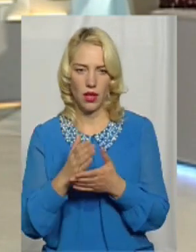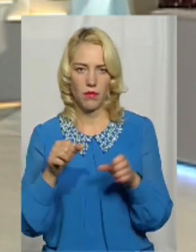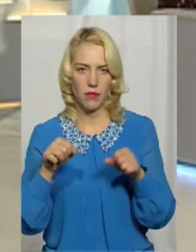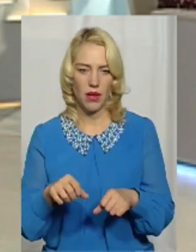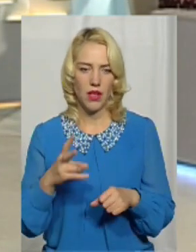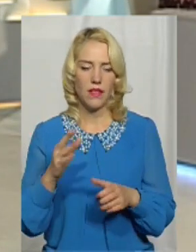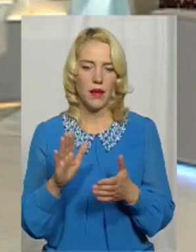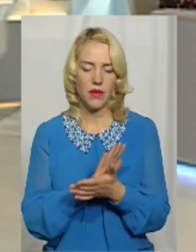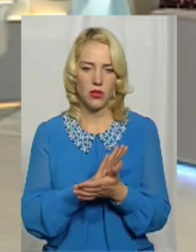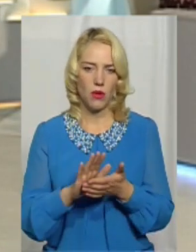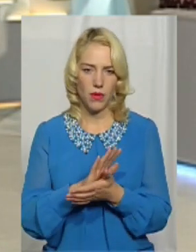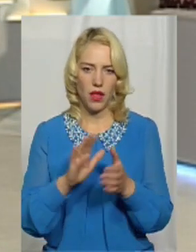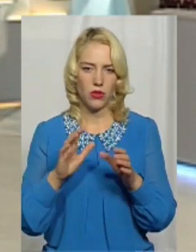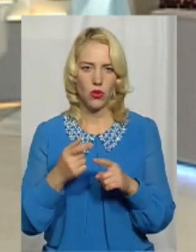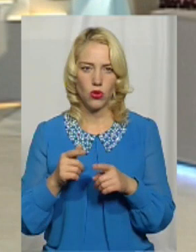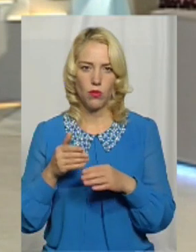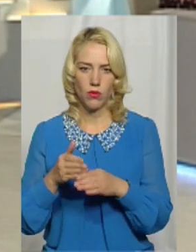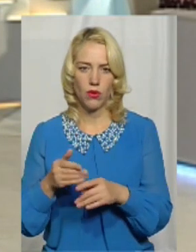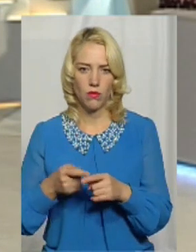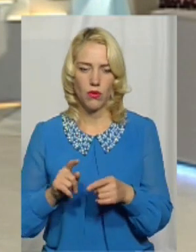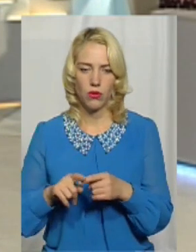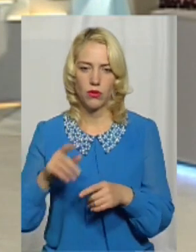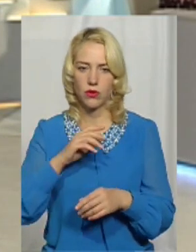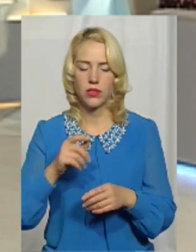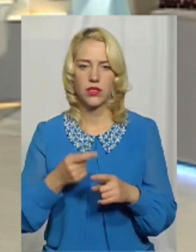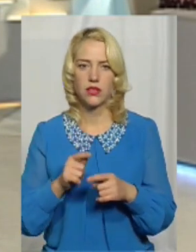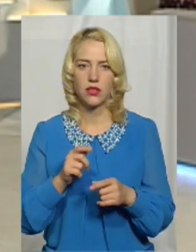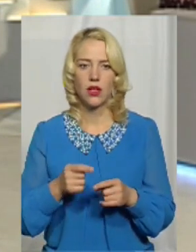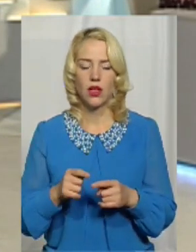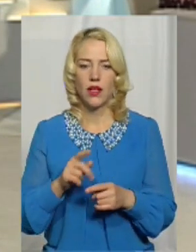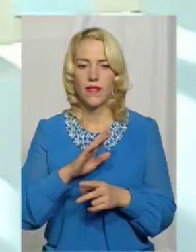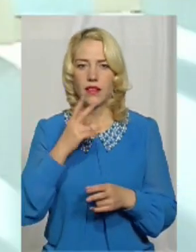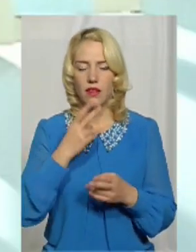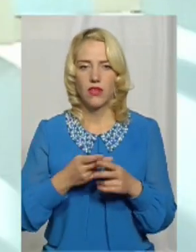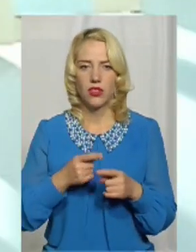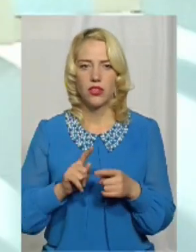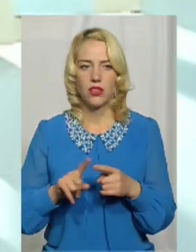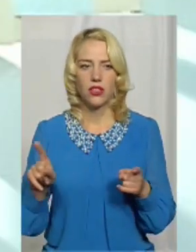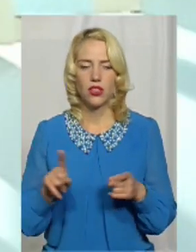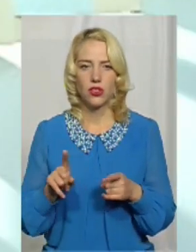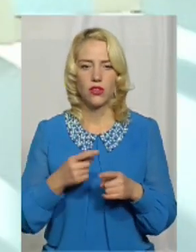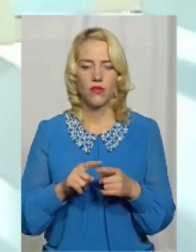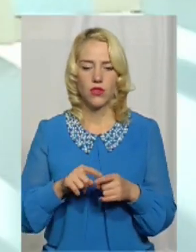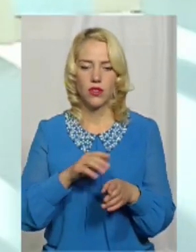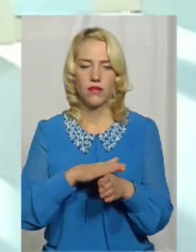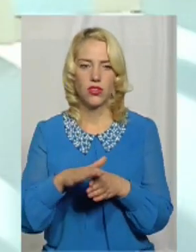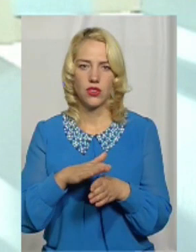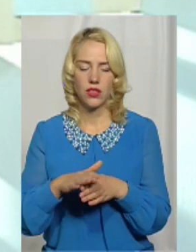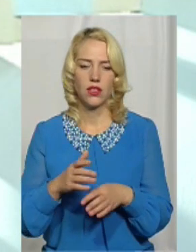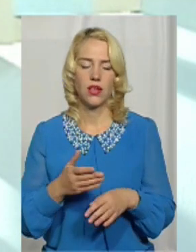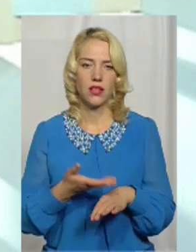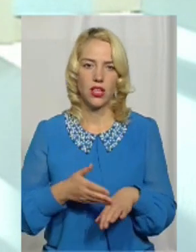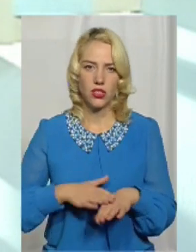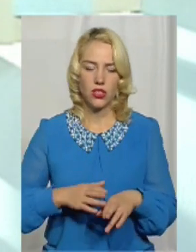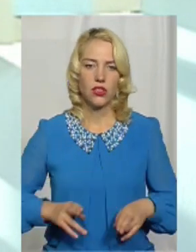безоплатну? Засуджені – це також є громадяни нашої держави. І не дивлячись на те, що вони вчинили часом